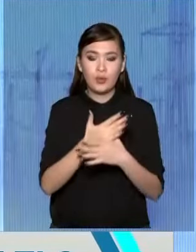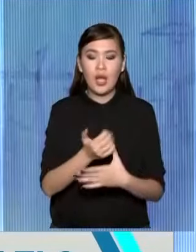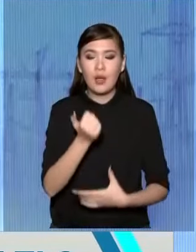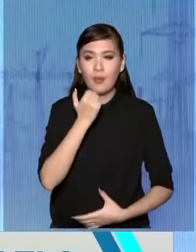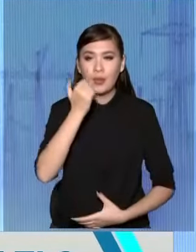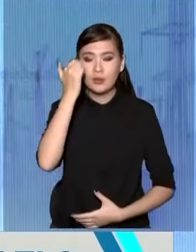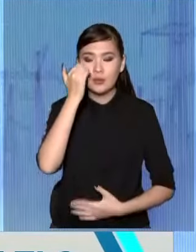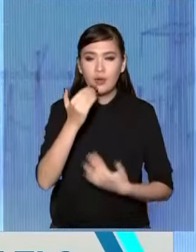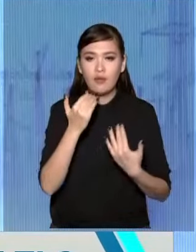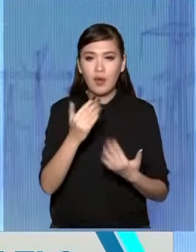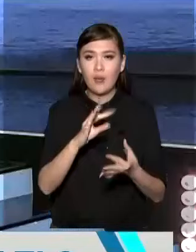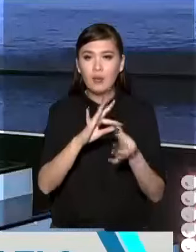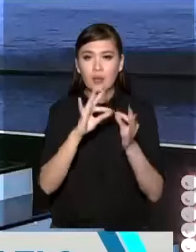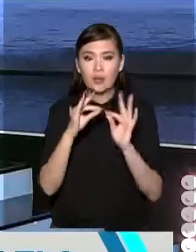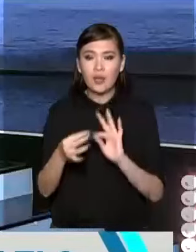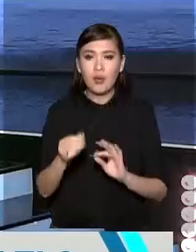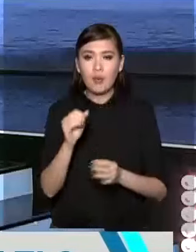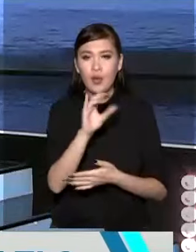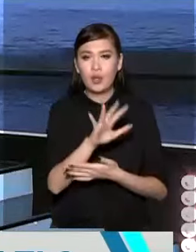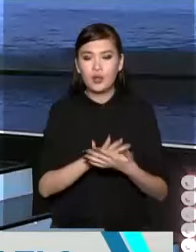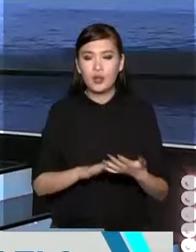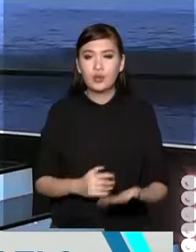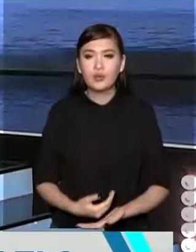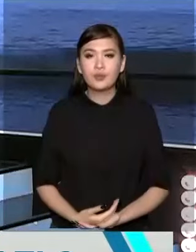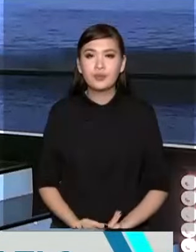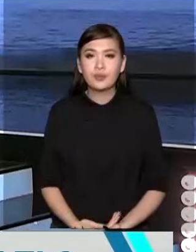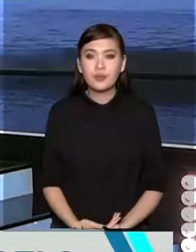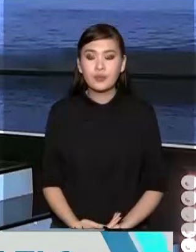спасибо вам за интервью, а мы продолжим нашу программу.